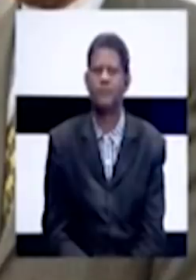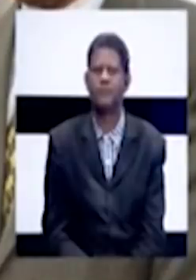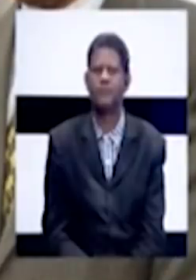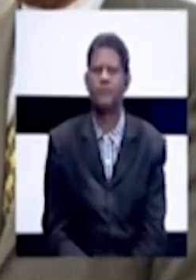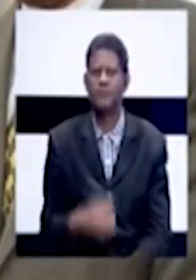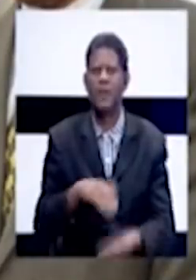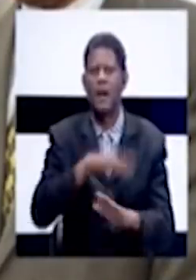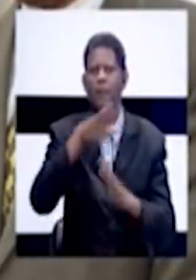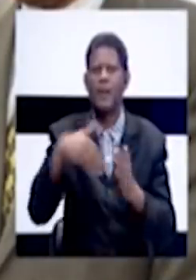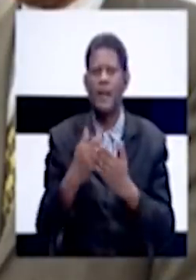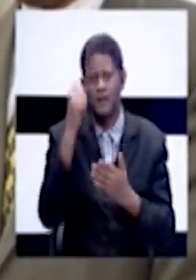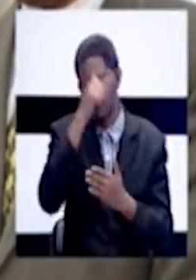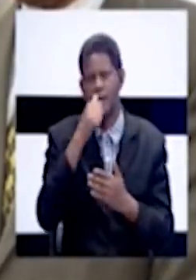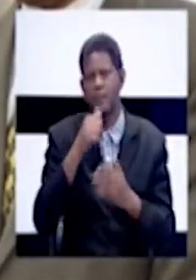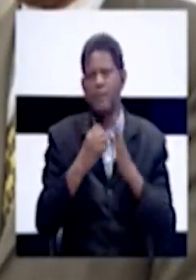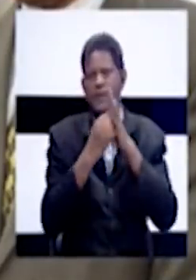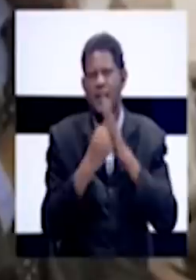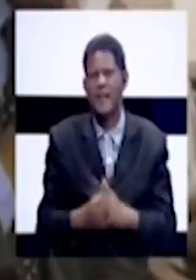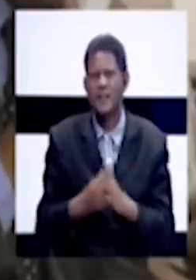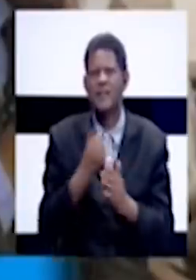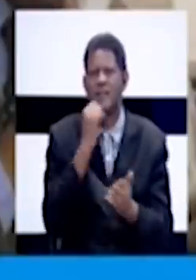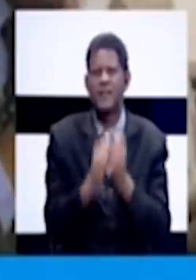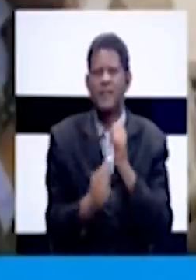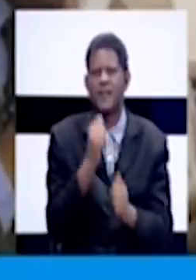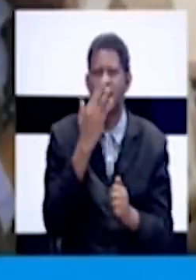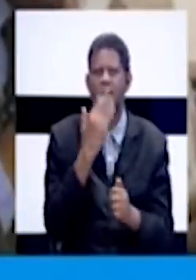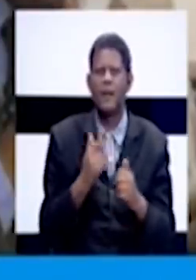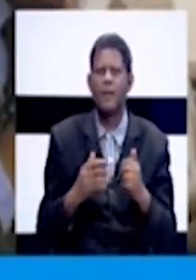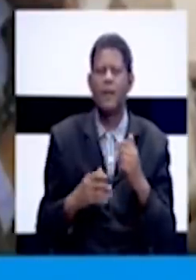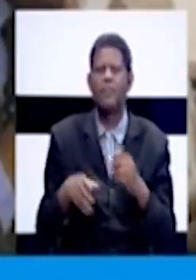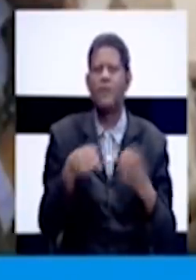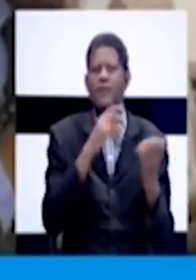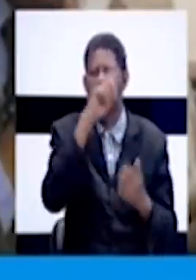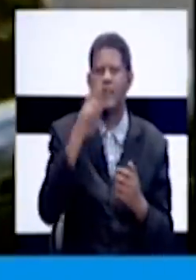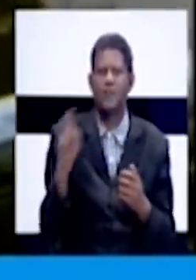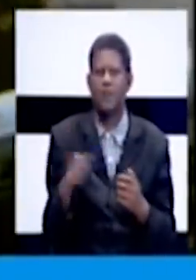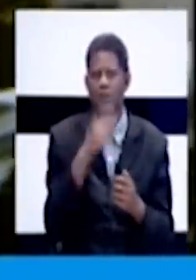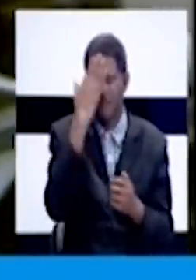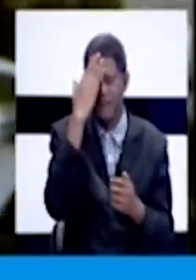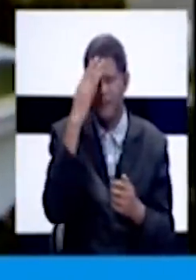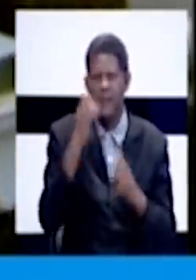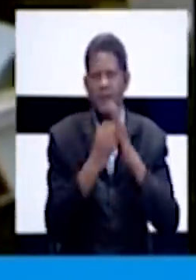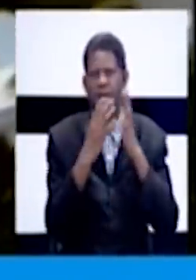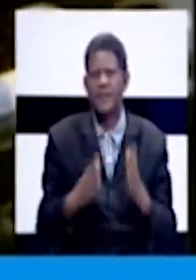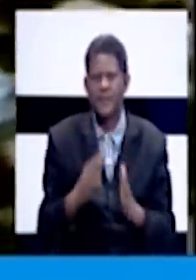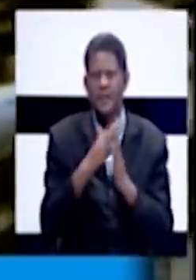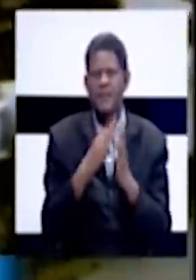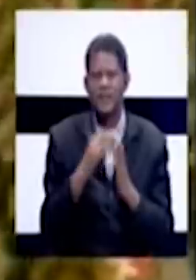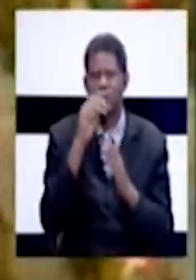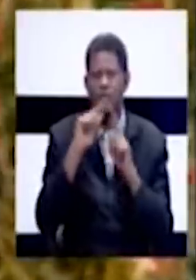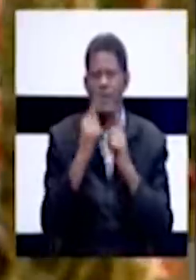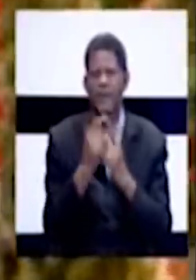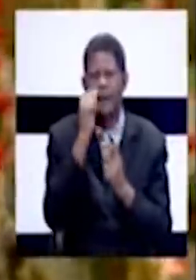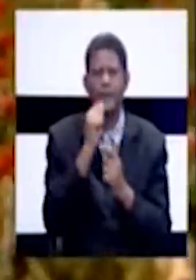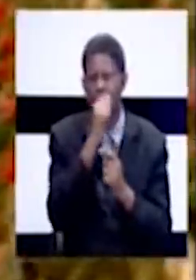اب ملا ايتيوبيا بغفعاو چفچافن دم فساسن تحتاتي كمزخون زفلت فاشتاو سرعات گوجلاوي احمد